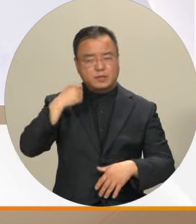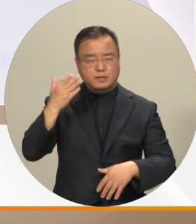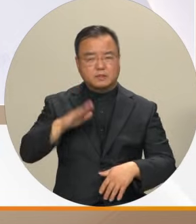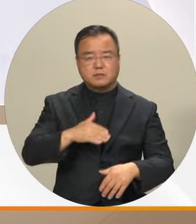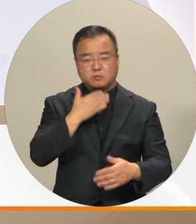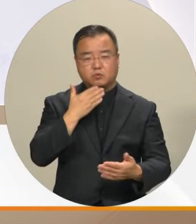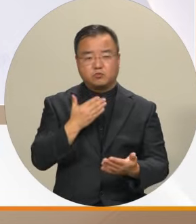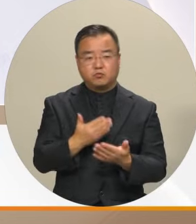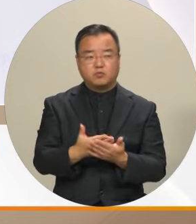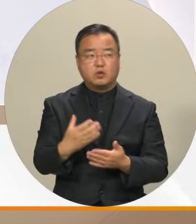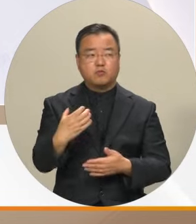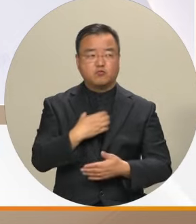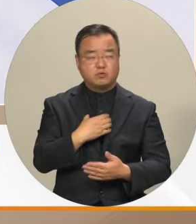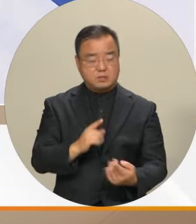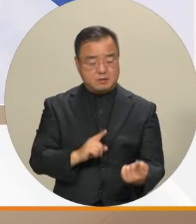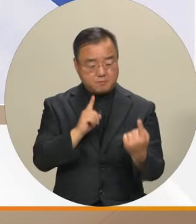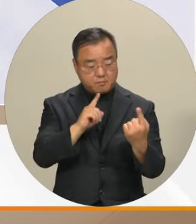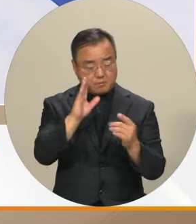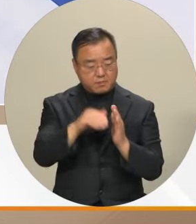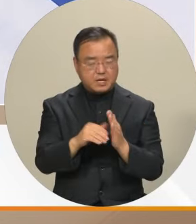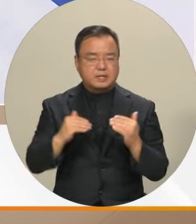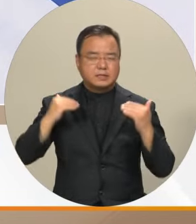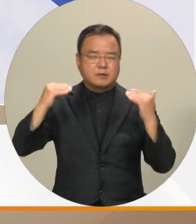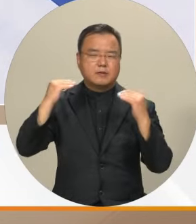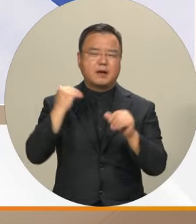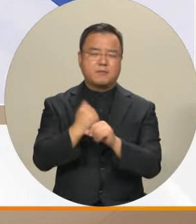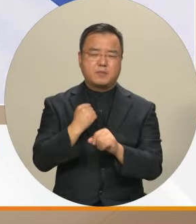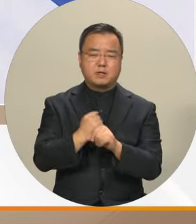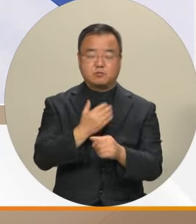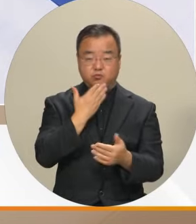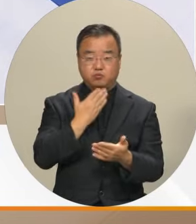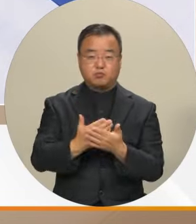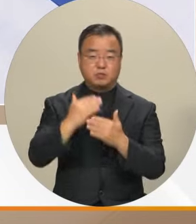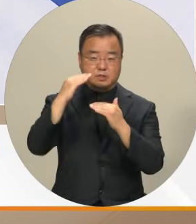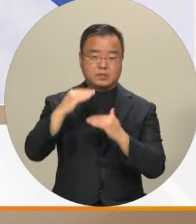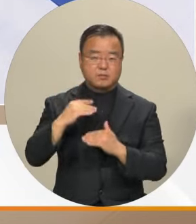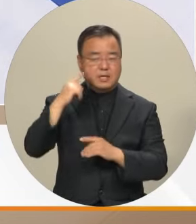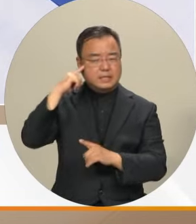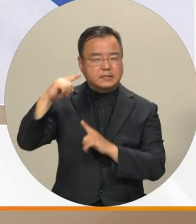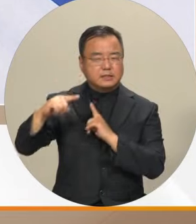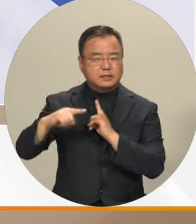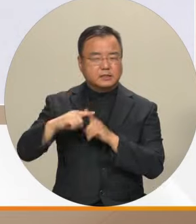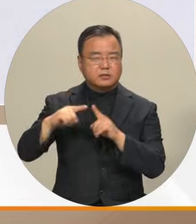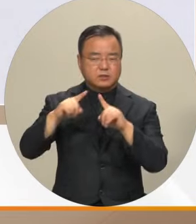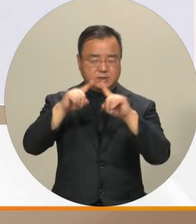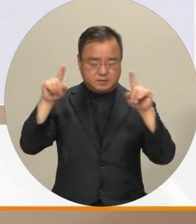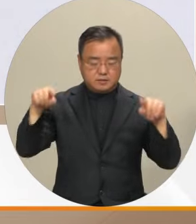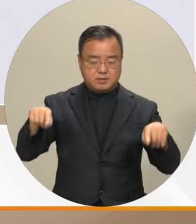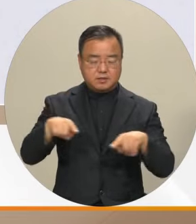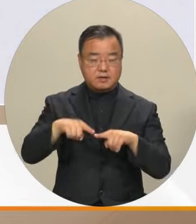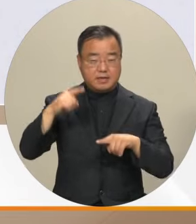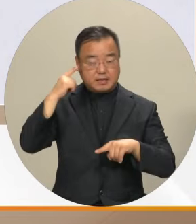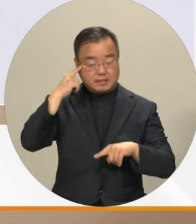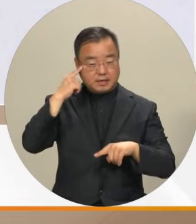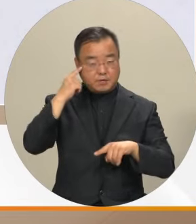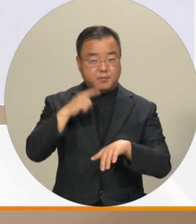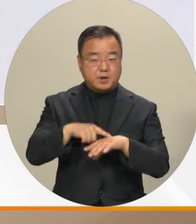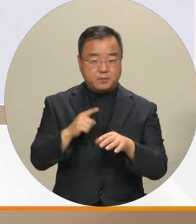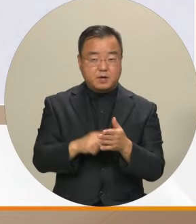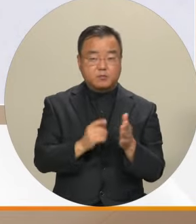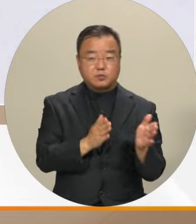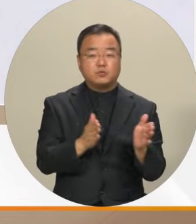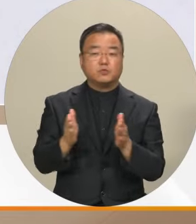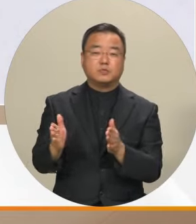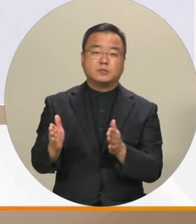위기에 그가 왔을 때 성장을 일으키는 핵심인데 거기에 긍정적인 창 마인드셋을 갖는게에